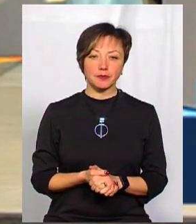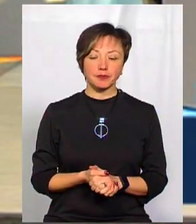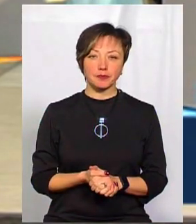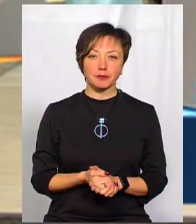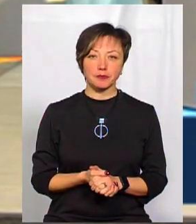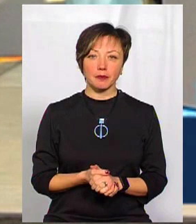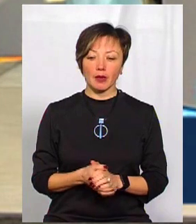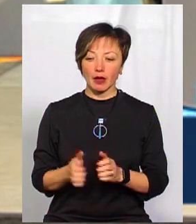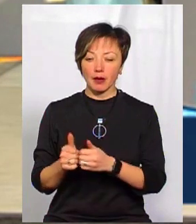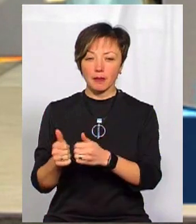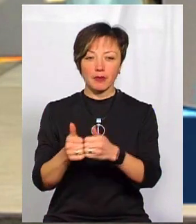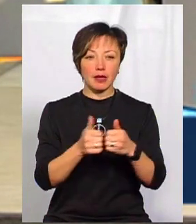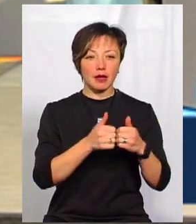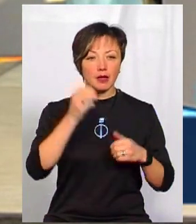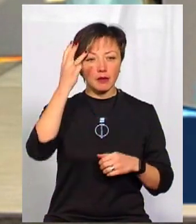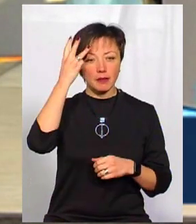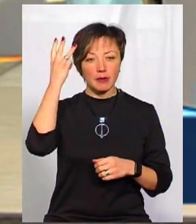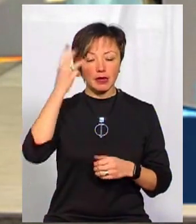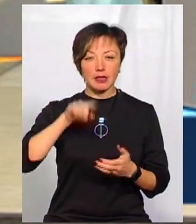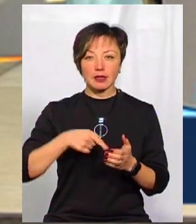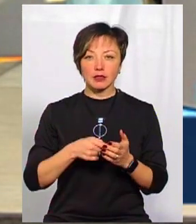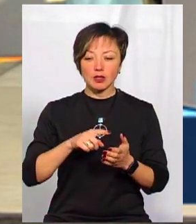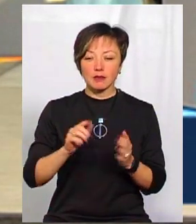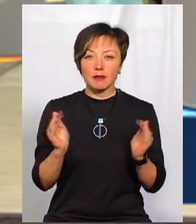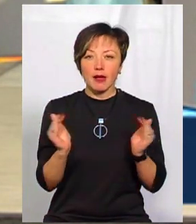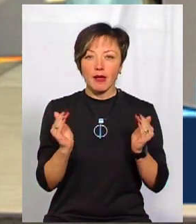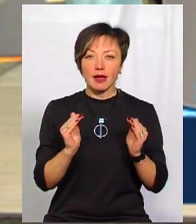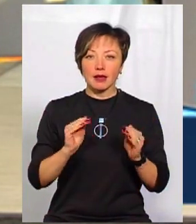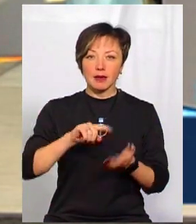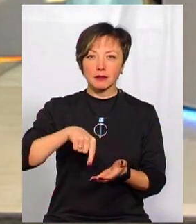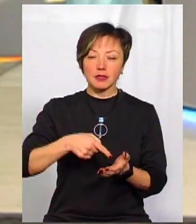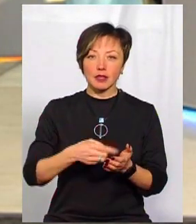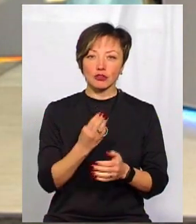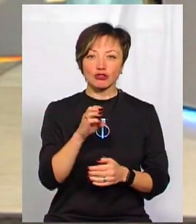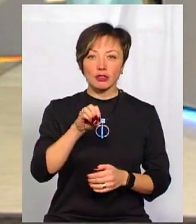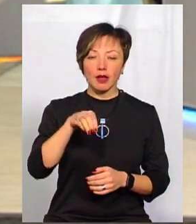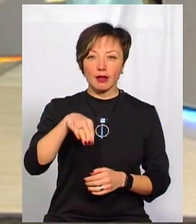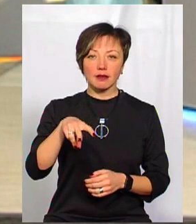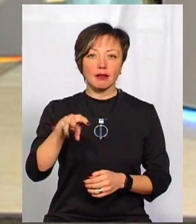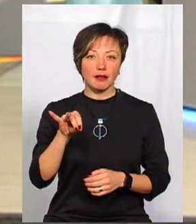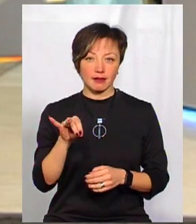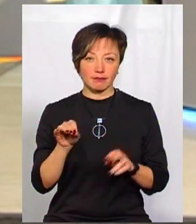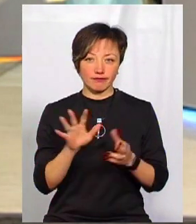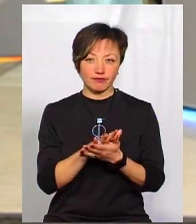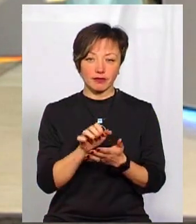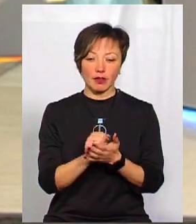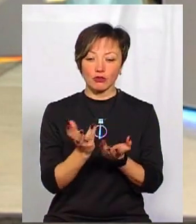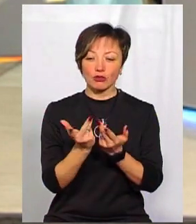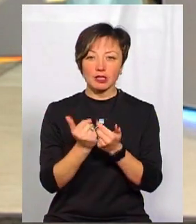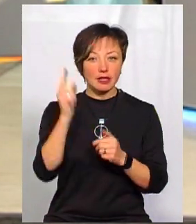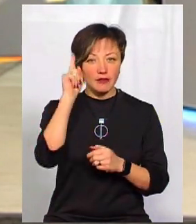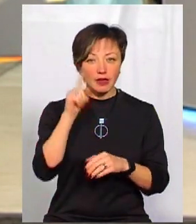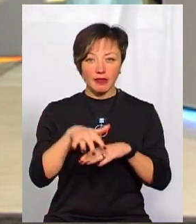Навколо Хмельницького створювались такі маленькі міста, так звані штетли, у яких чисельність